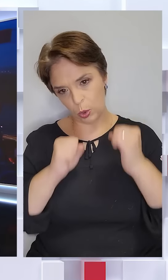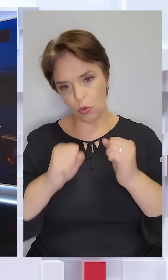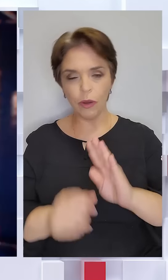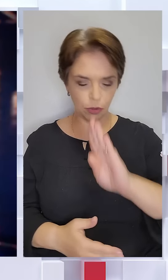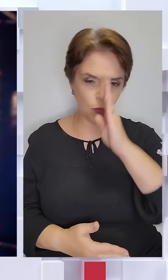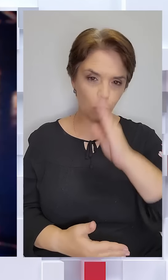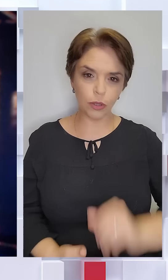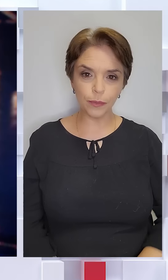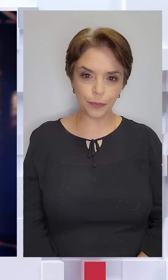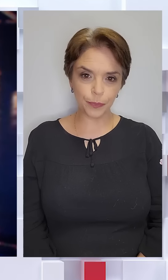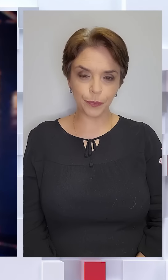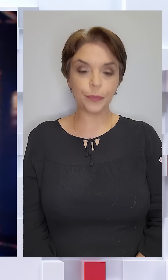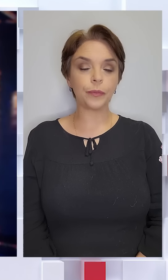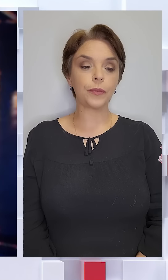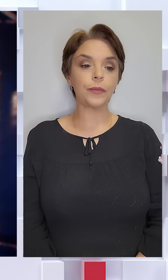ворог.